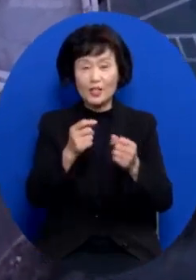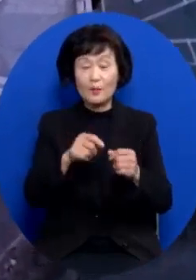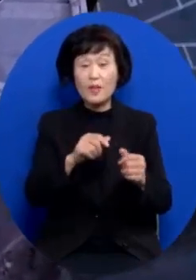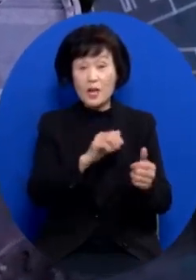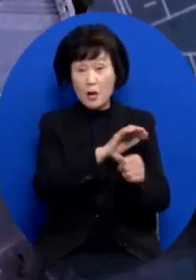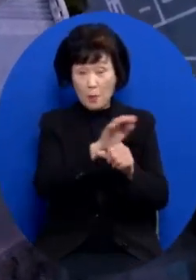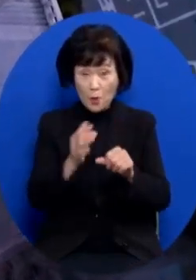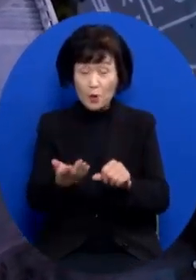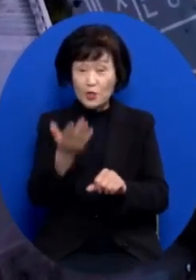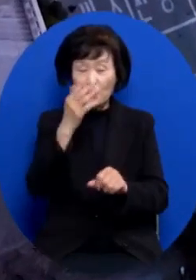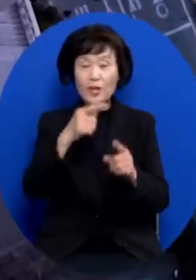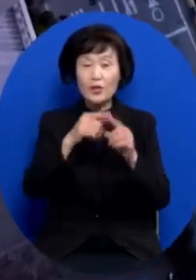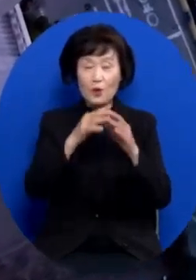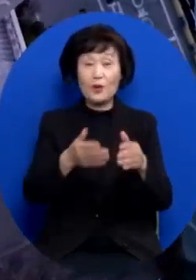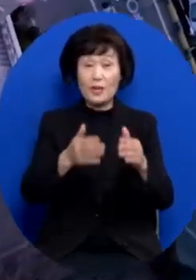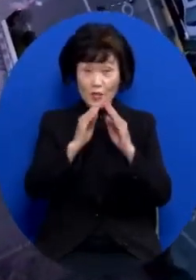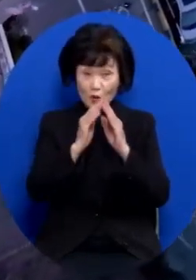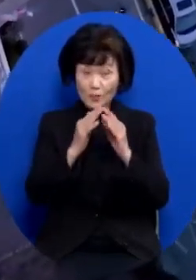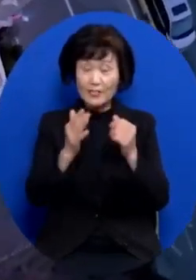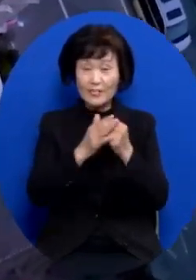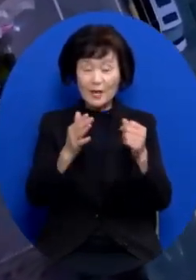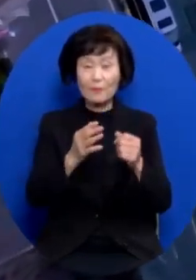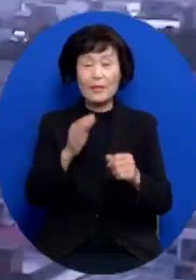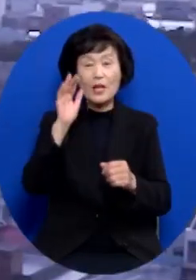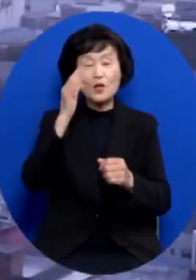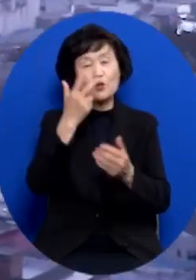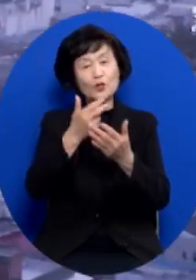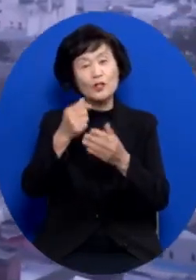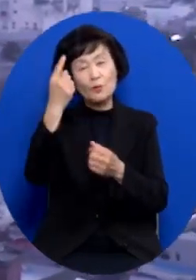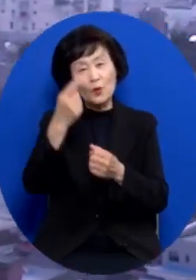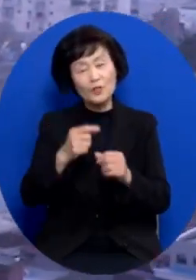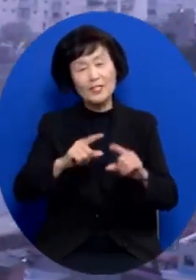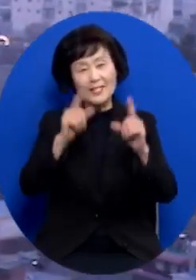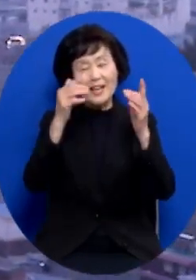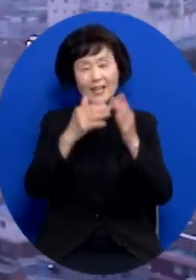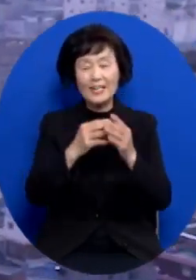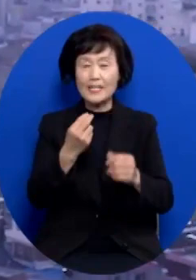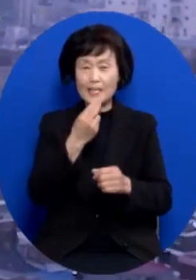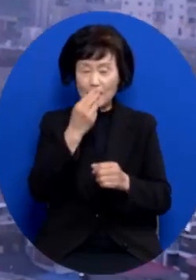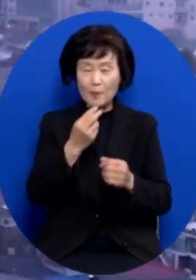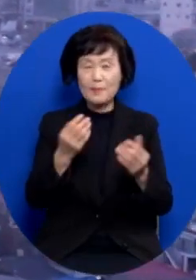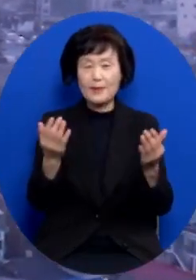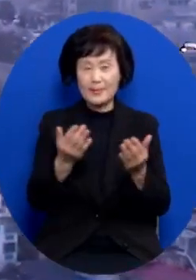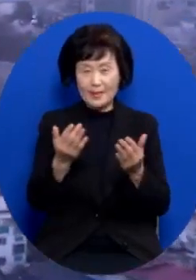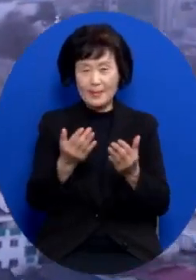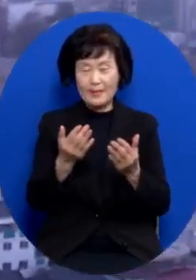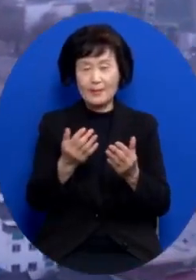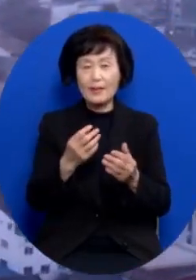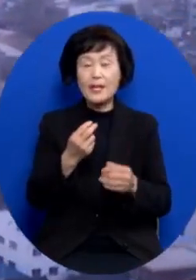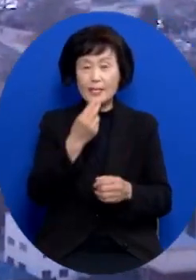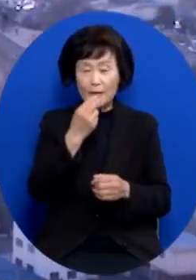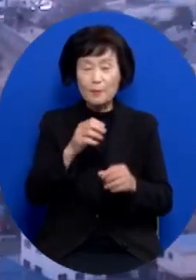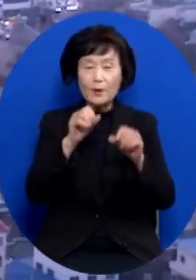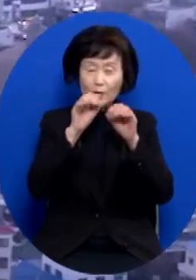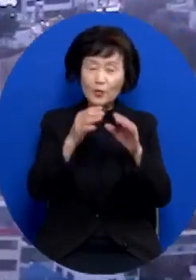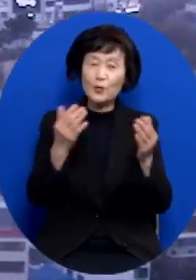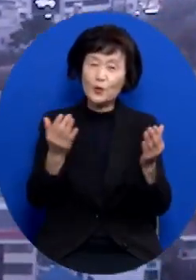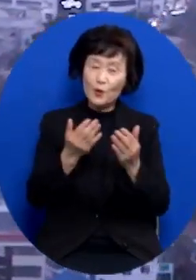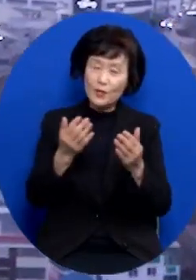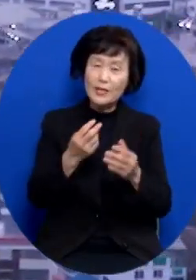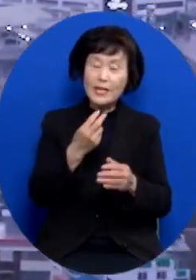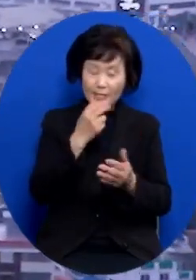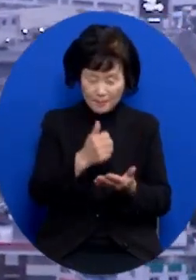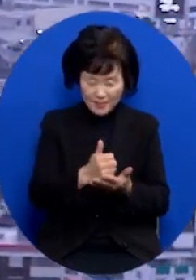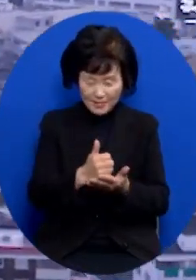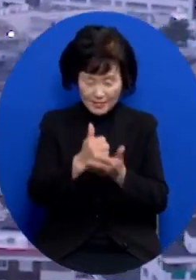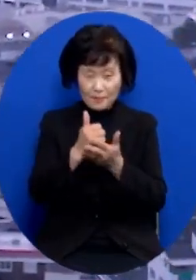세워졌으니 앞으로도 주님 오시는 그날까지이 생명사역 특별히 생명의 말씀을 사여 생명의 선교사여 생명의 섬김